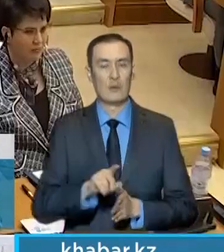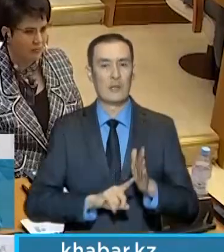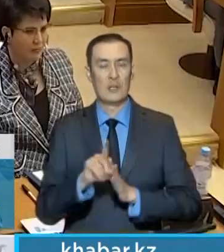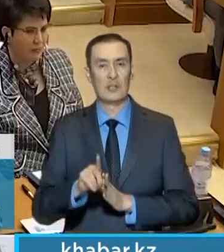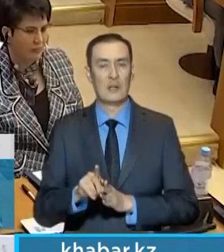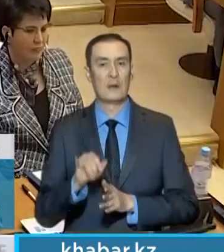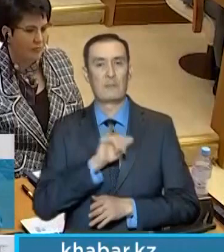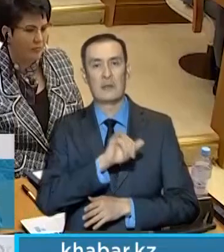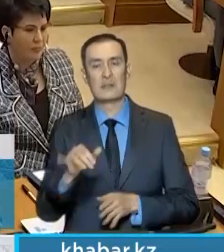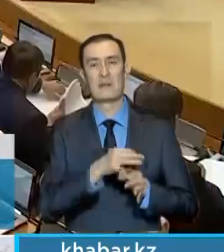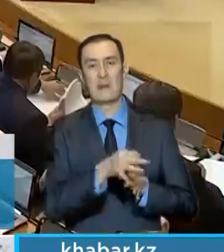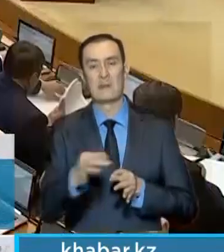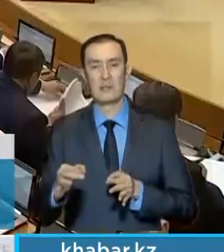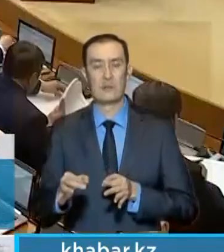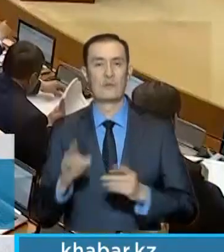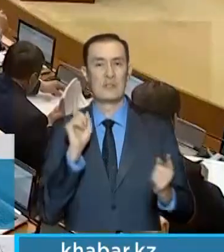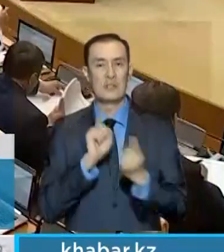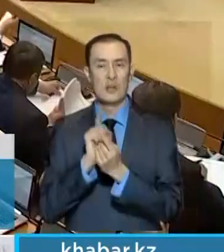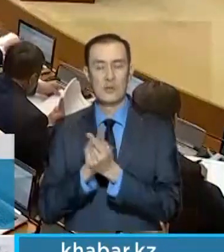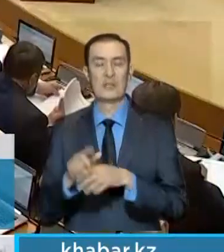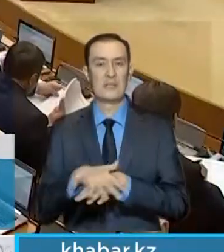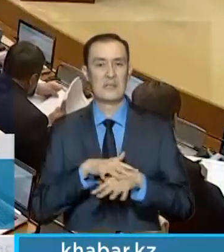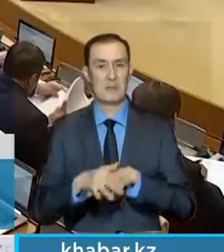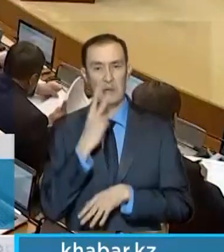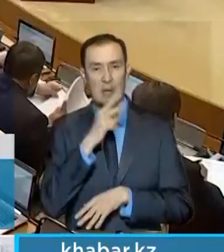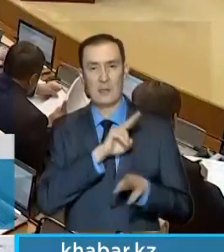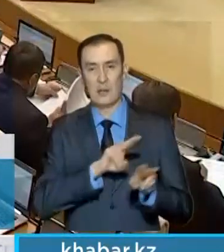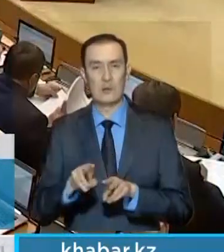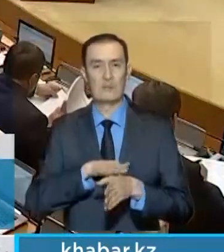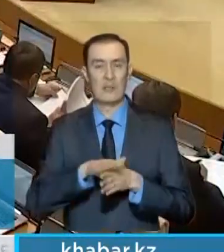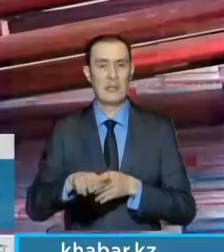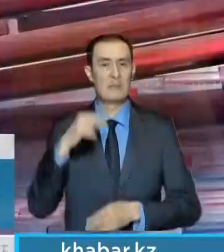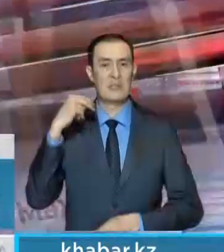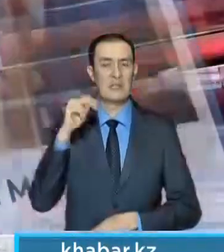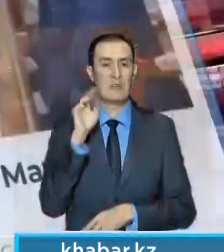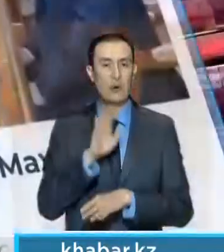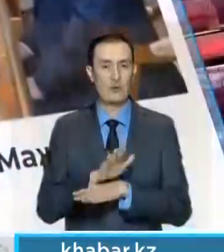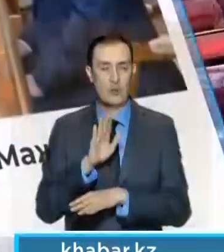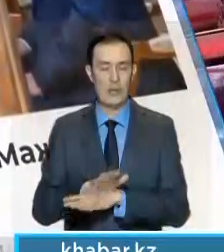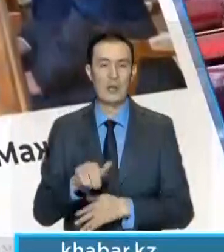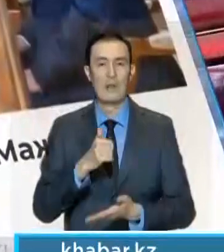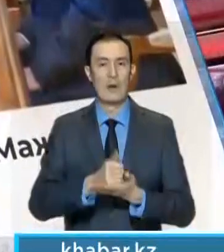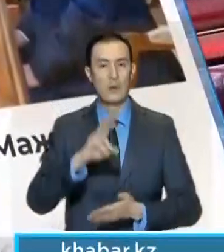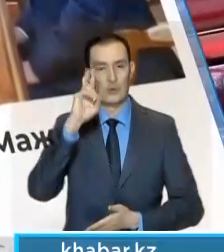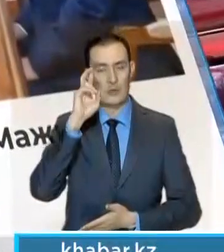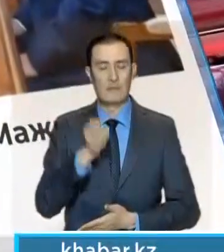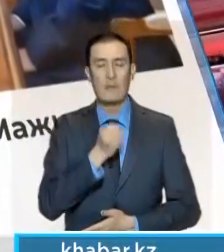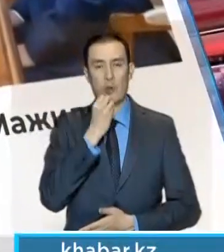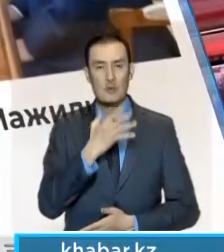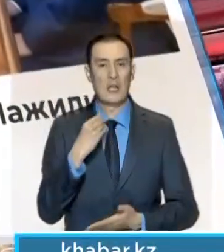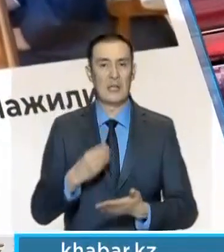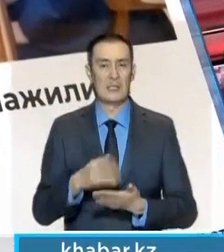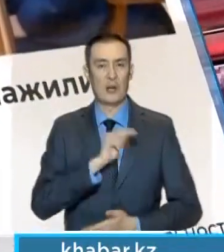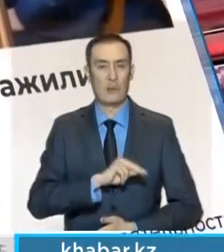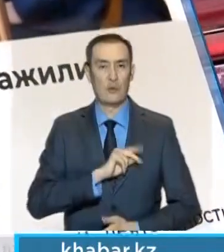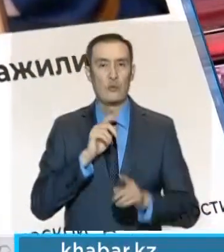поездки по регионам где проводят встречи с избирателями и контролируют исполнение президентских поручений глава государства положительно Оценил работу